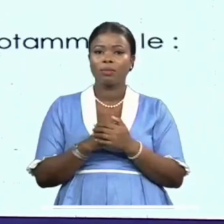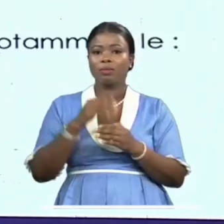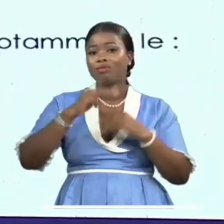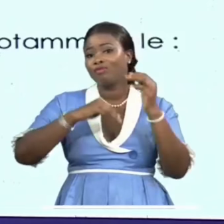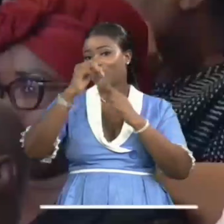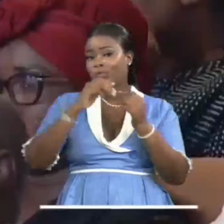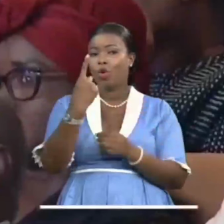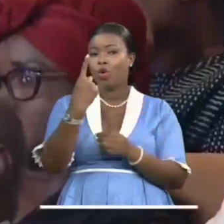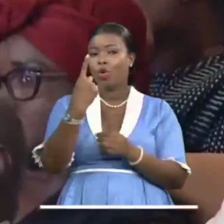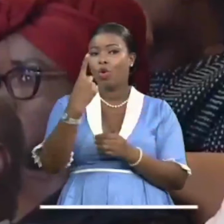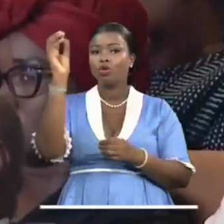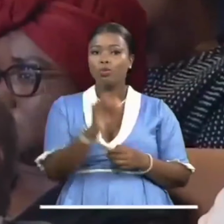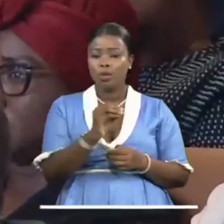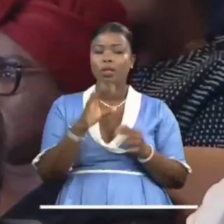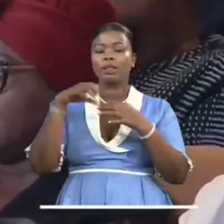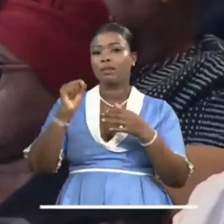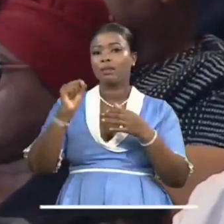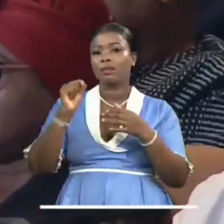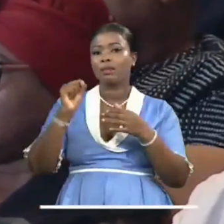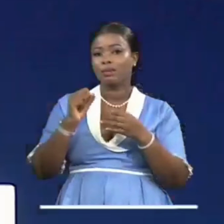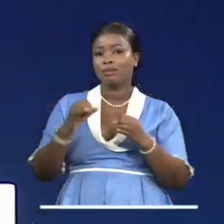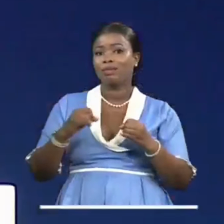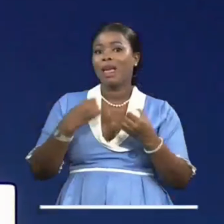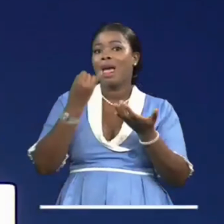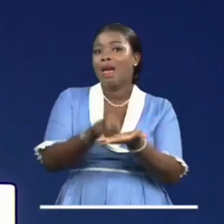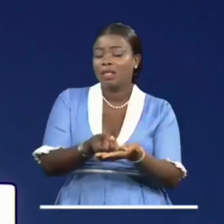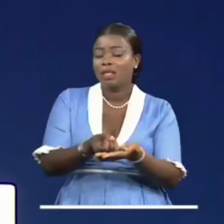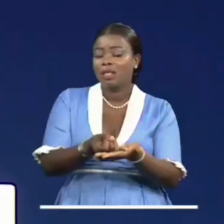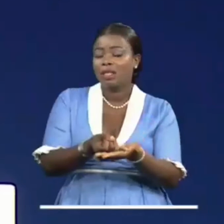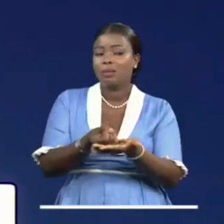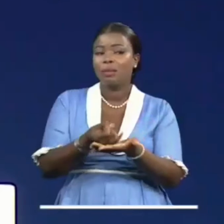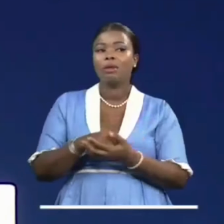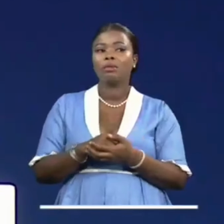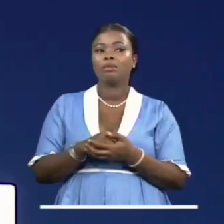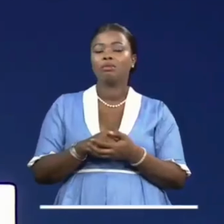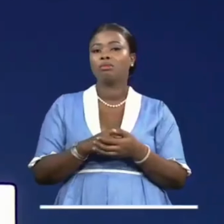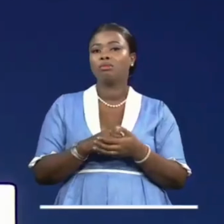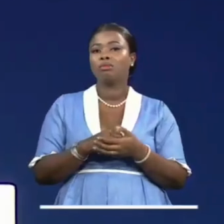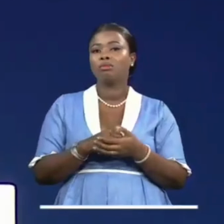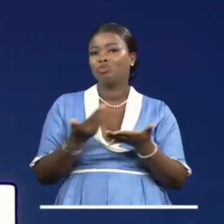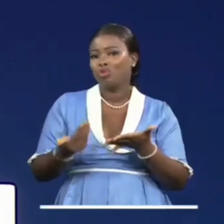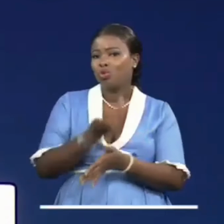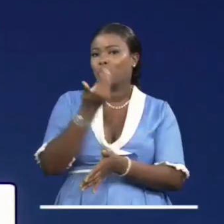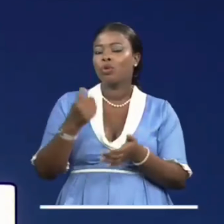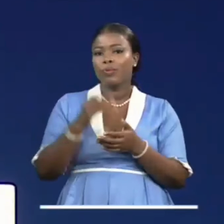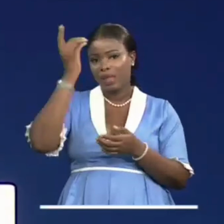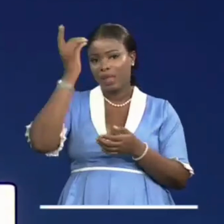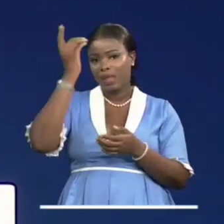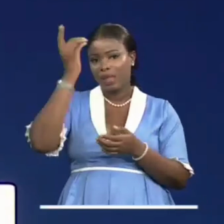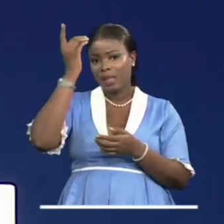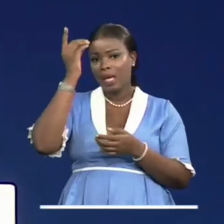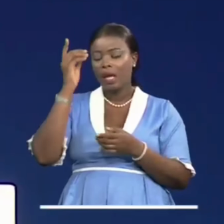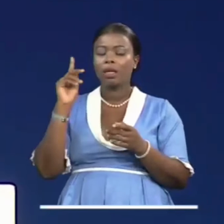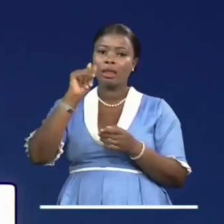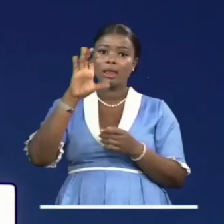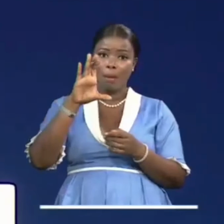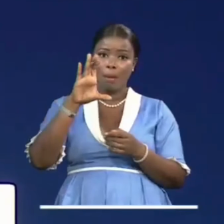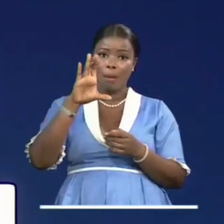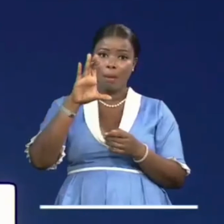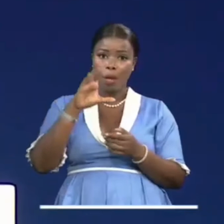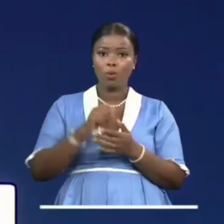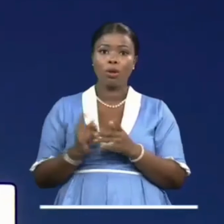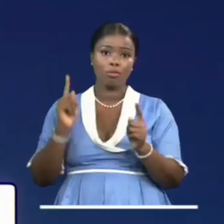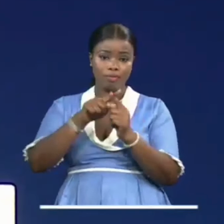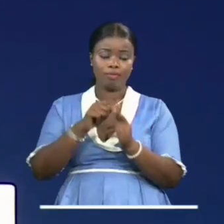11 % des investissements publics notamment avec la réhabilitation de la ligne ferroviaire Dakar tambakunda dans le domaine de